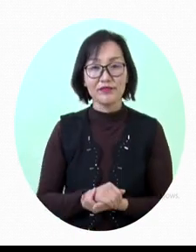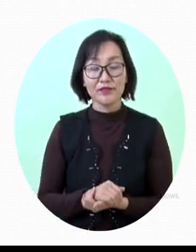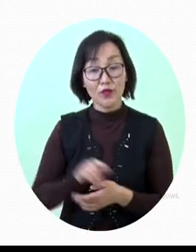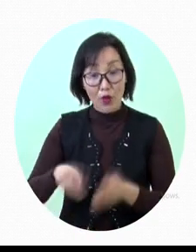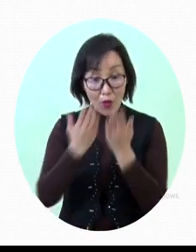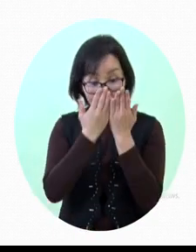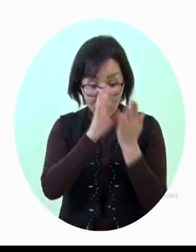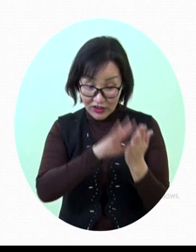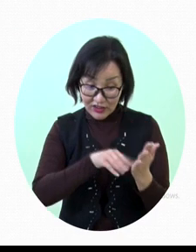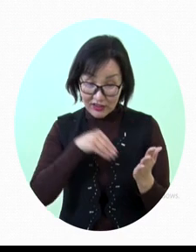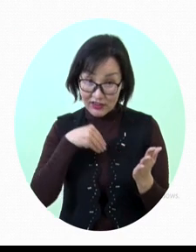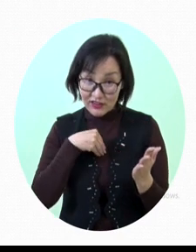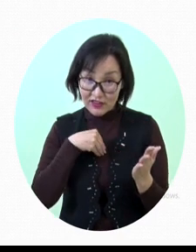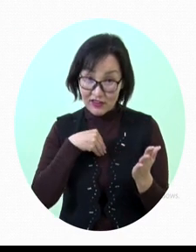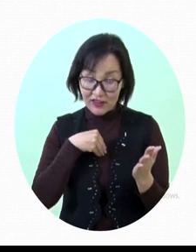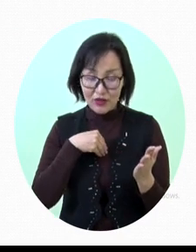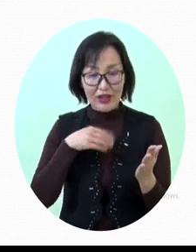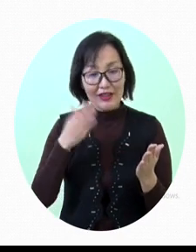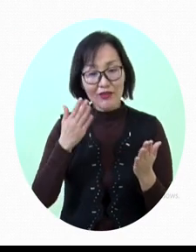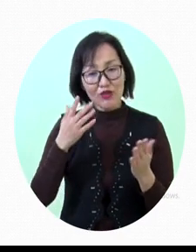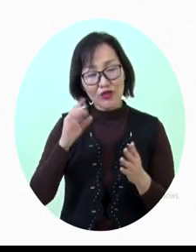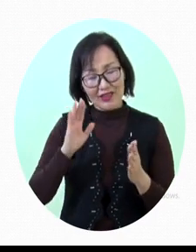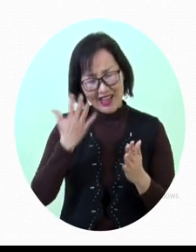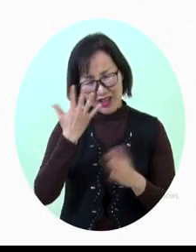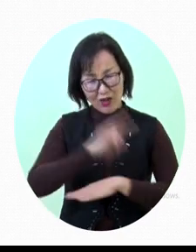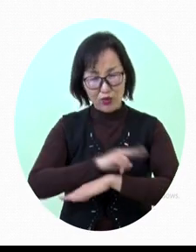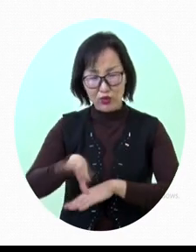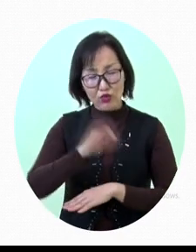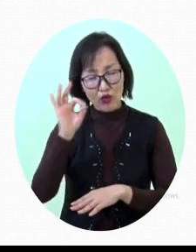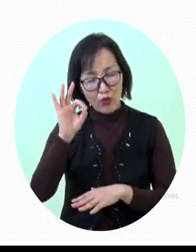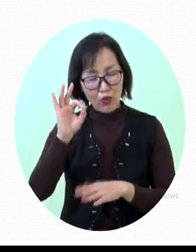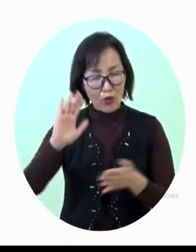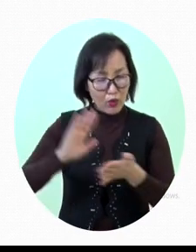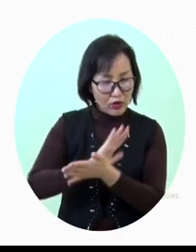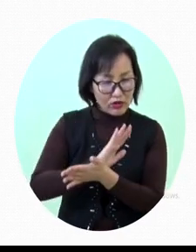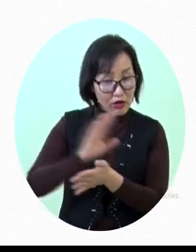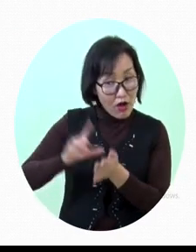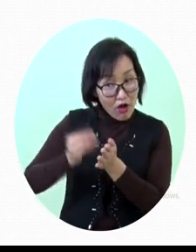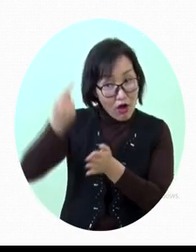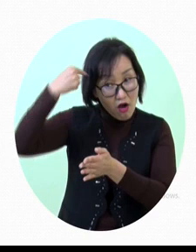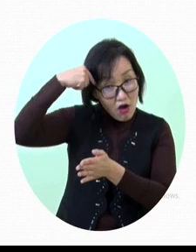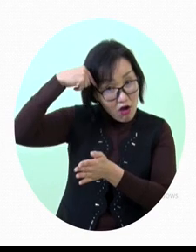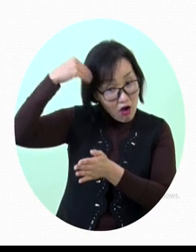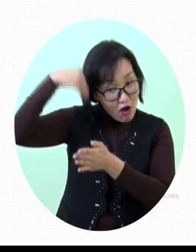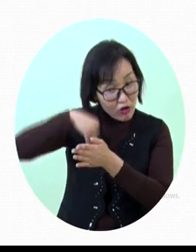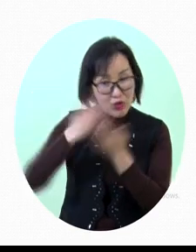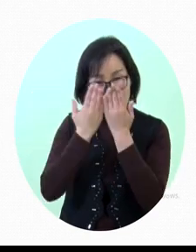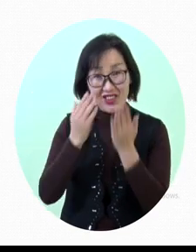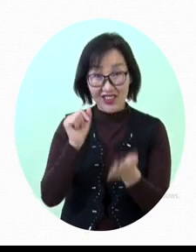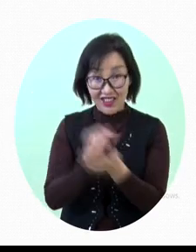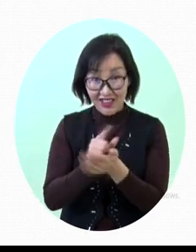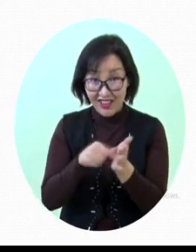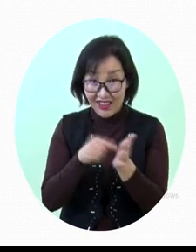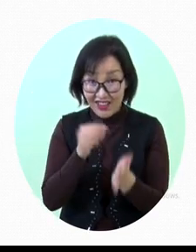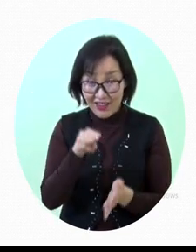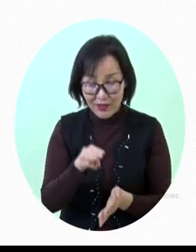Уншихдаа 5 дугаар ангийн хүүхдүүд маань зөв хурдан ойлгож унших шаардлагатай. За уншсан зүйлээ